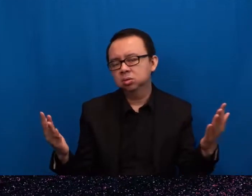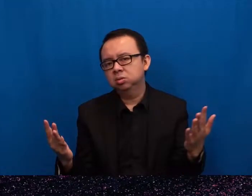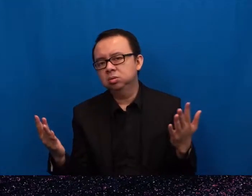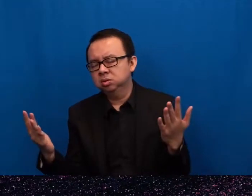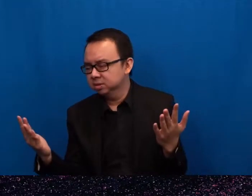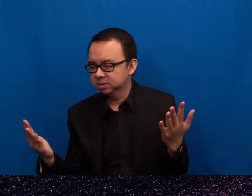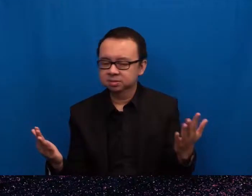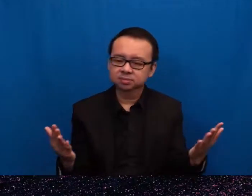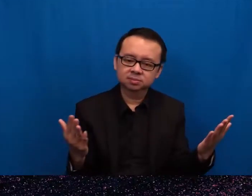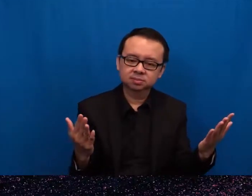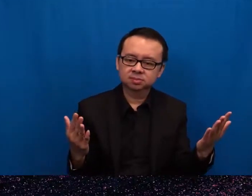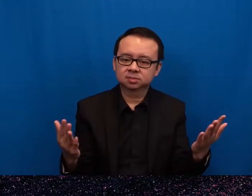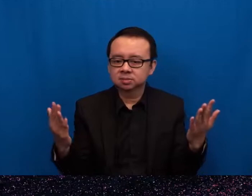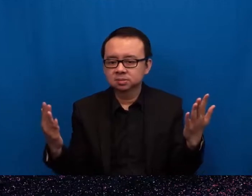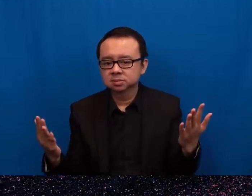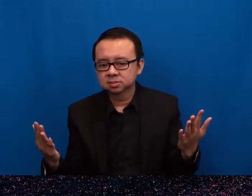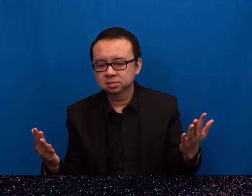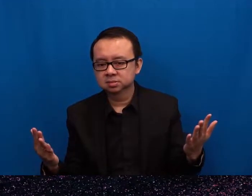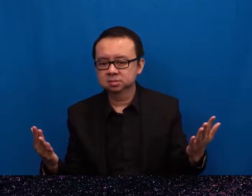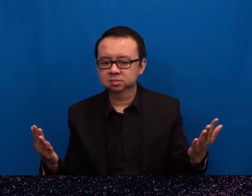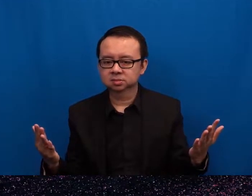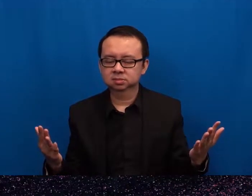Shikamaramaya sananamatagam.